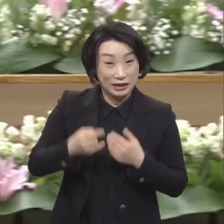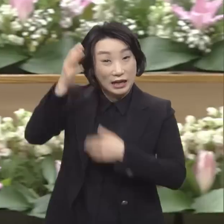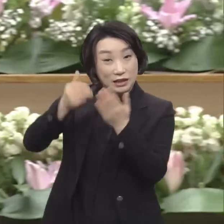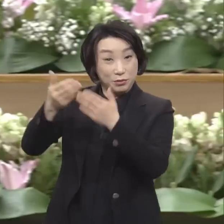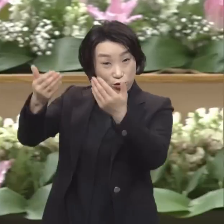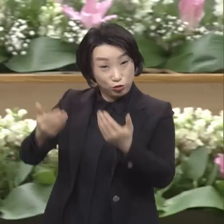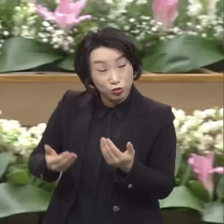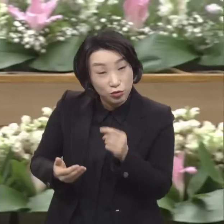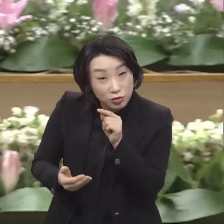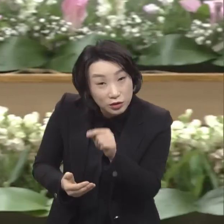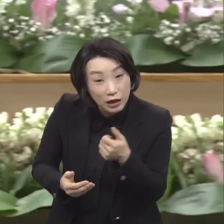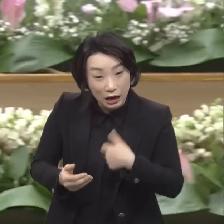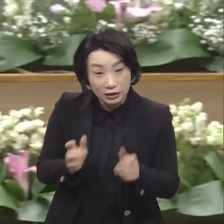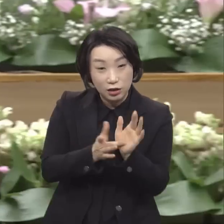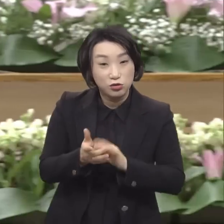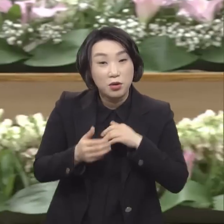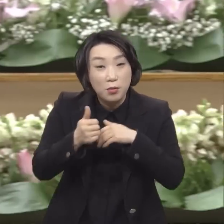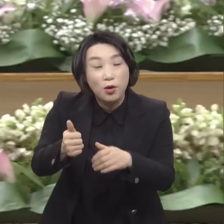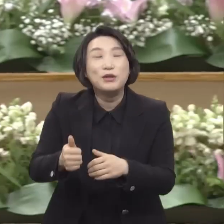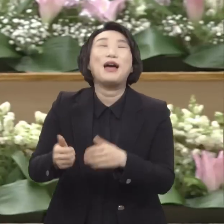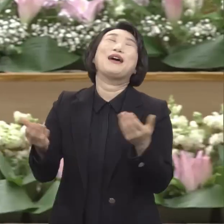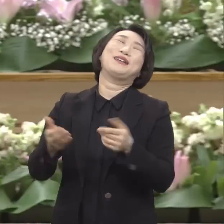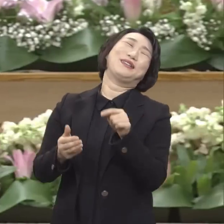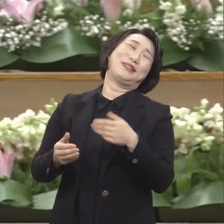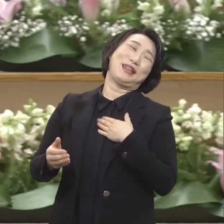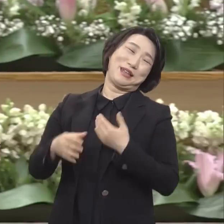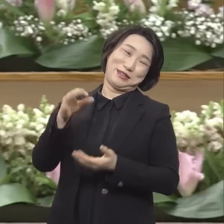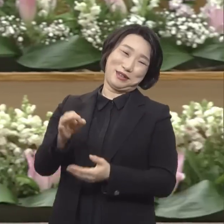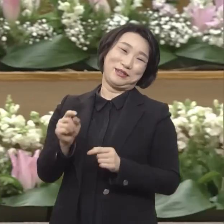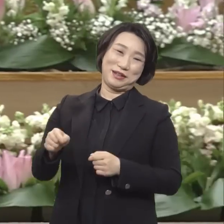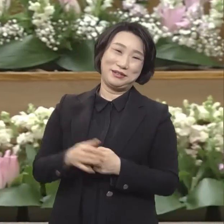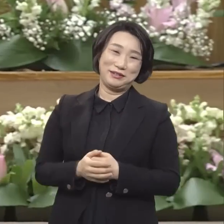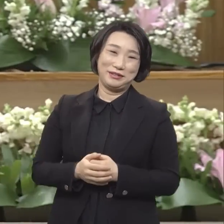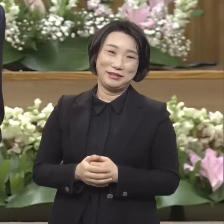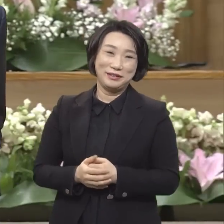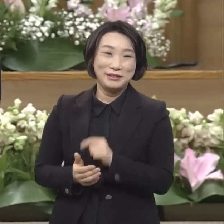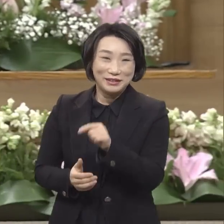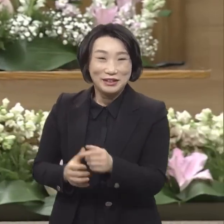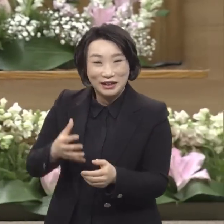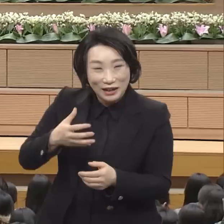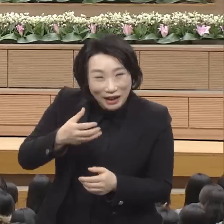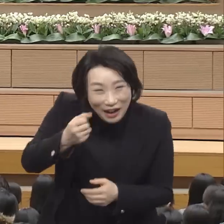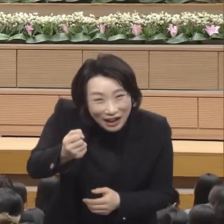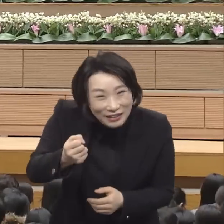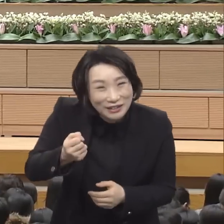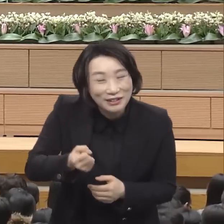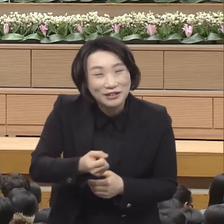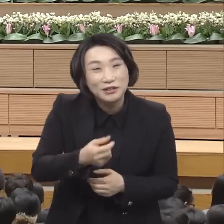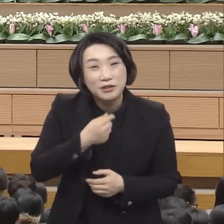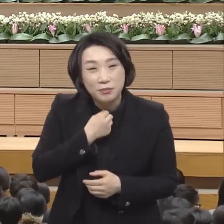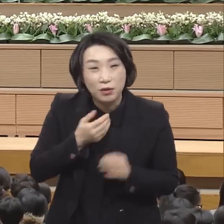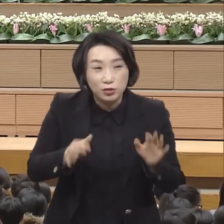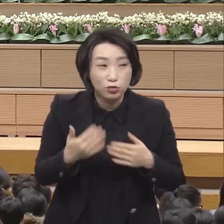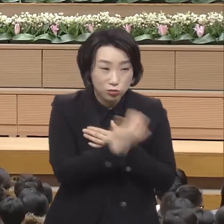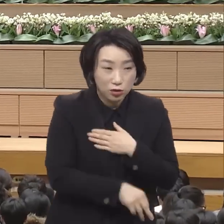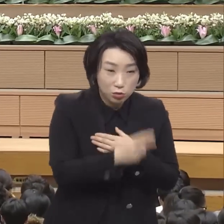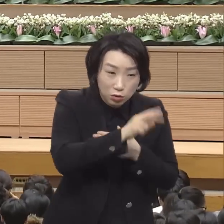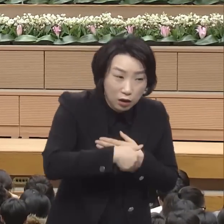주신, 아들로 주신 기업입니다. 이런 기업을 육신으로